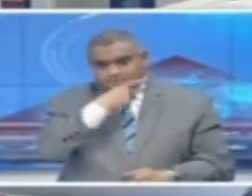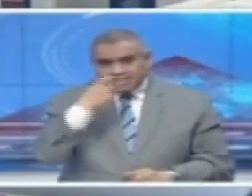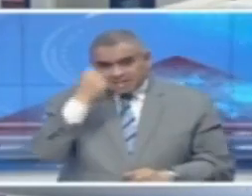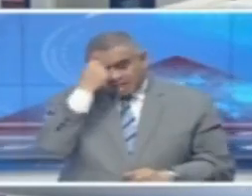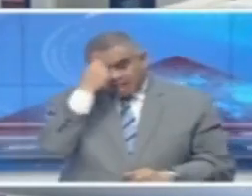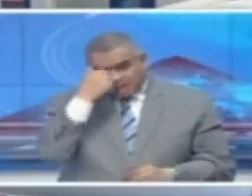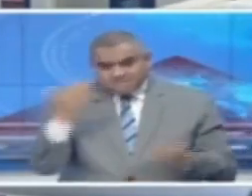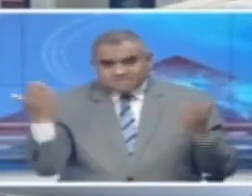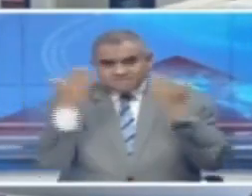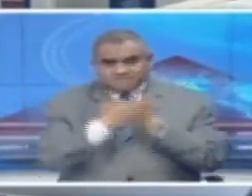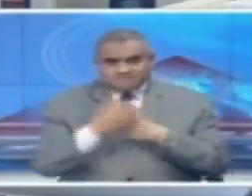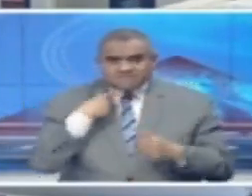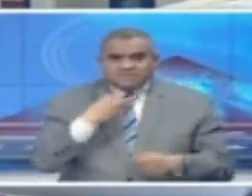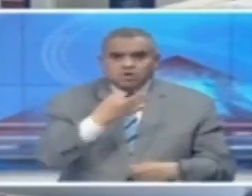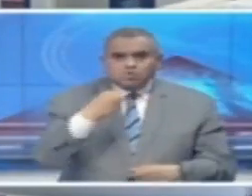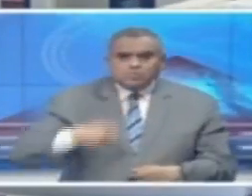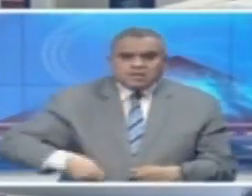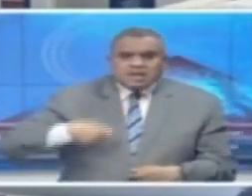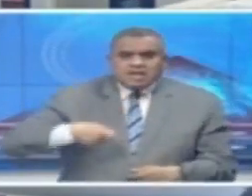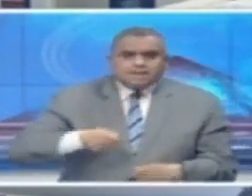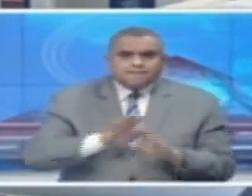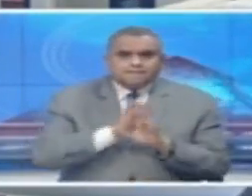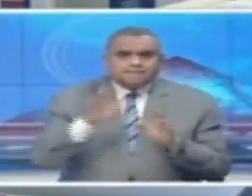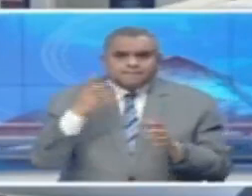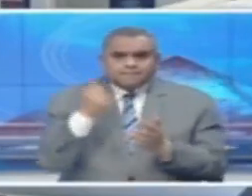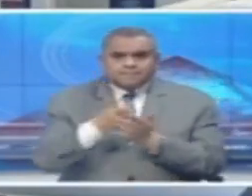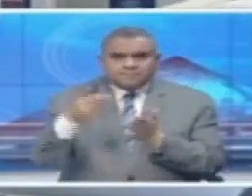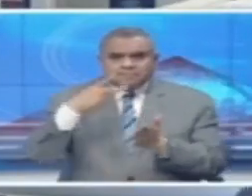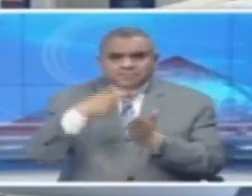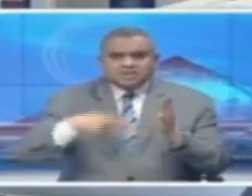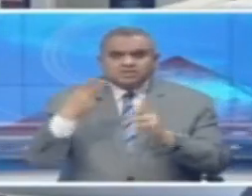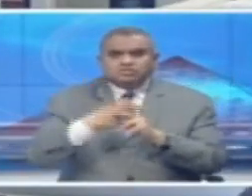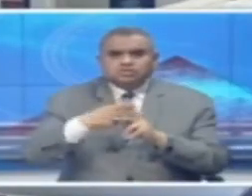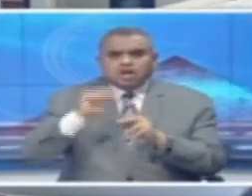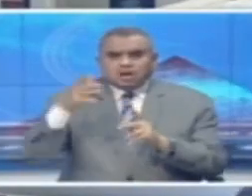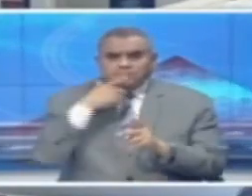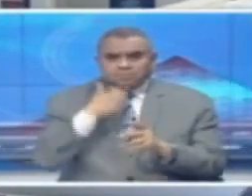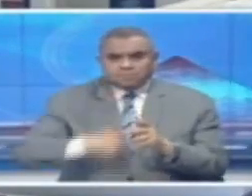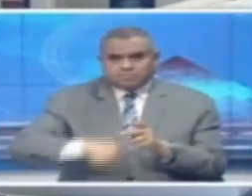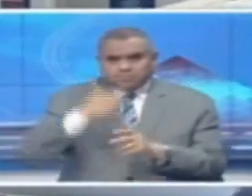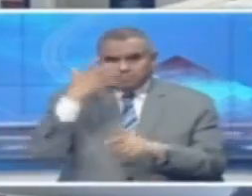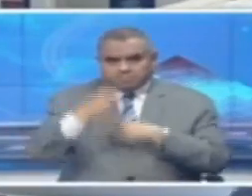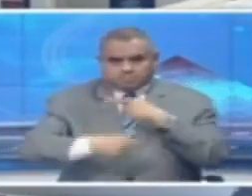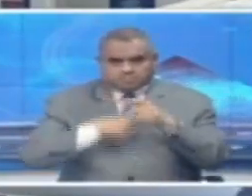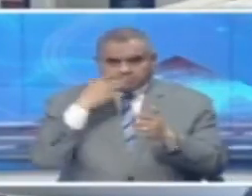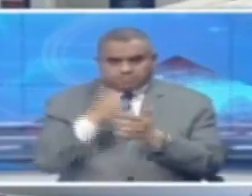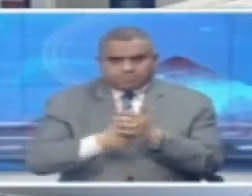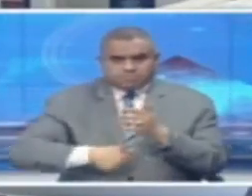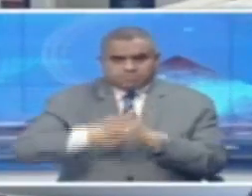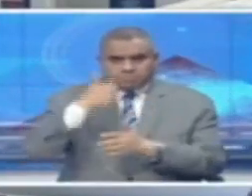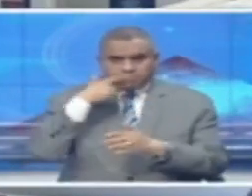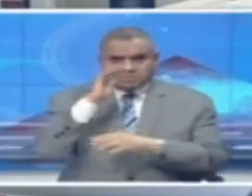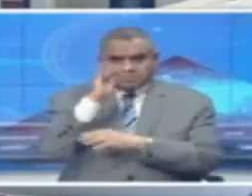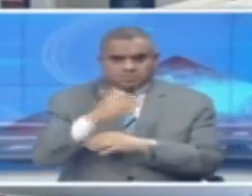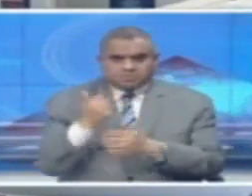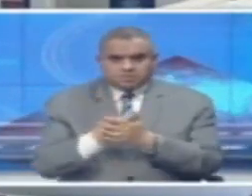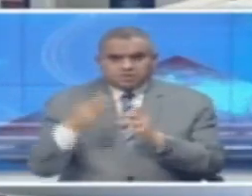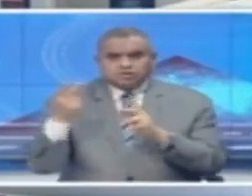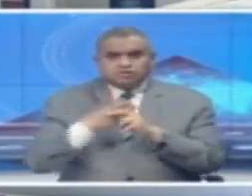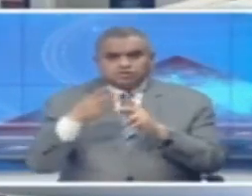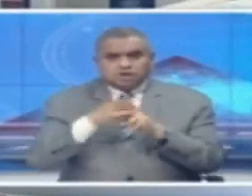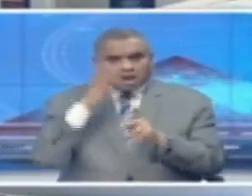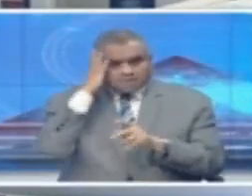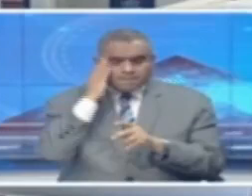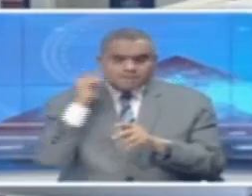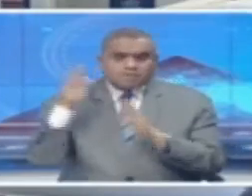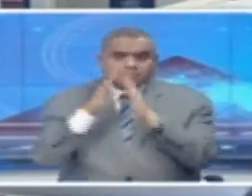مقابل 300 جنيه يتم تقديمها من قبل المواطن. هذه الجراحات لم يكن يعلم عنها او يعرفها المواطن المصري